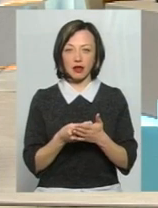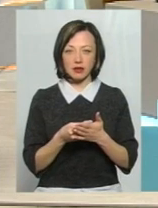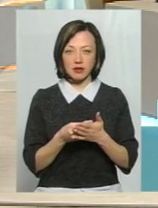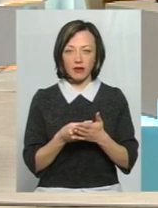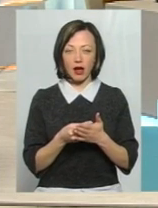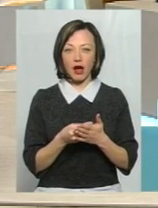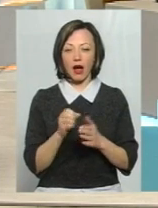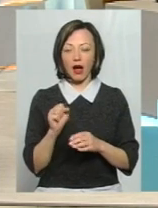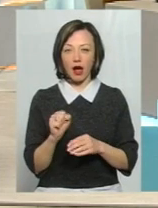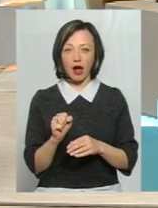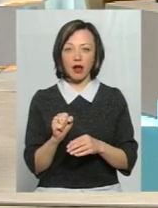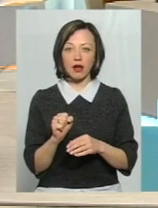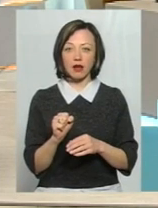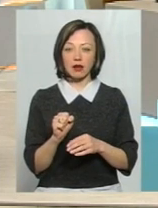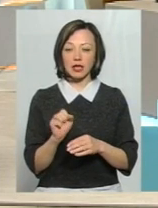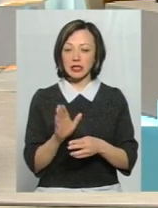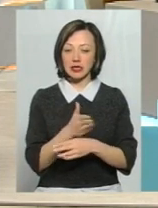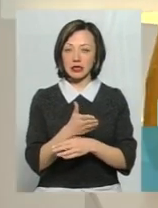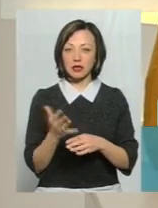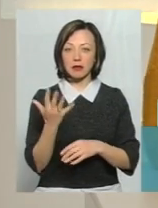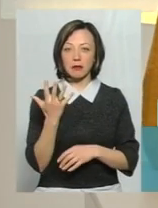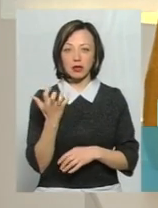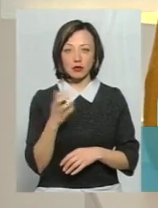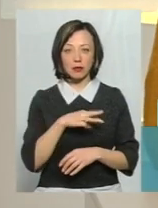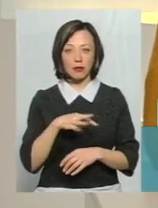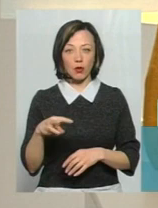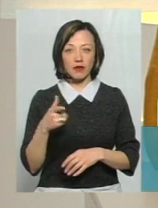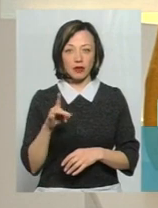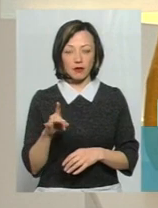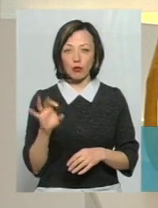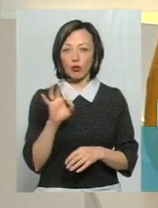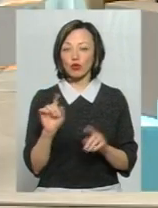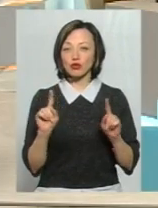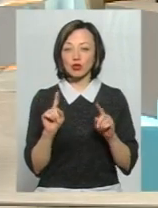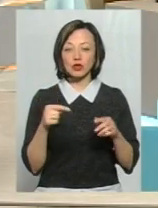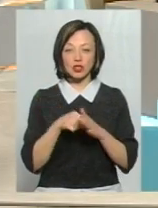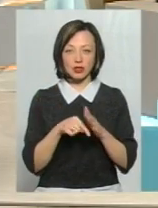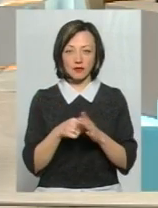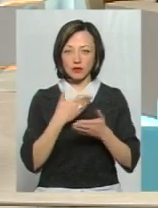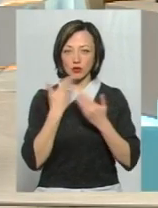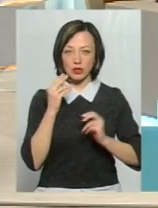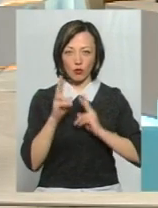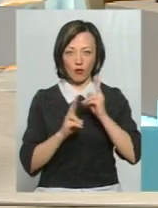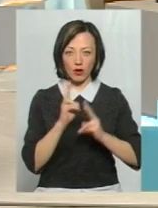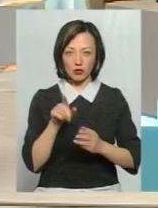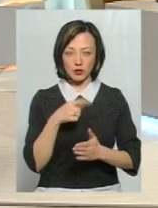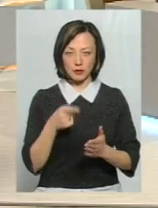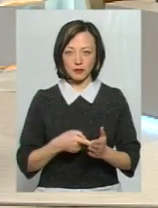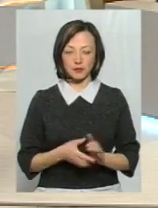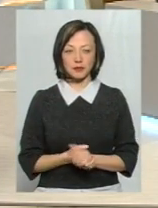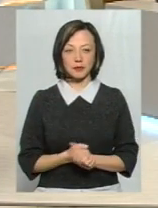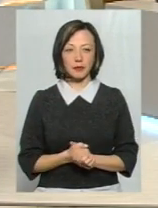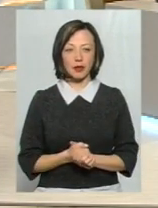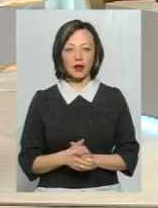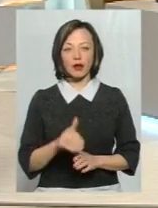Пенюшкевича, а ділили зауважу понад 500 мільйонів гривень. Про що свідчить відсутність зауважень? Ну, я хотів би